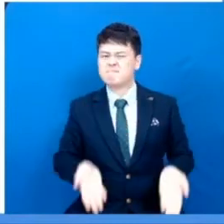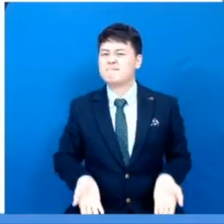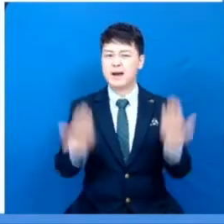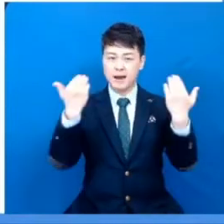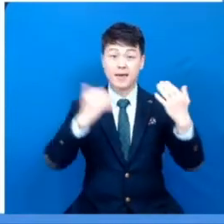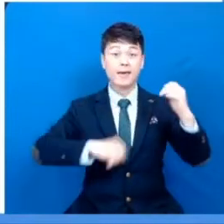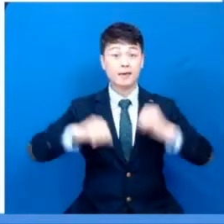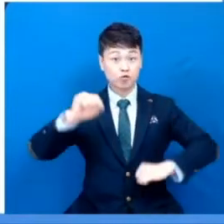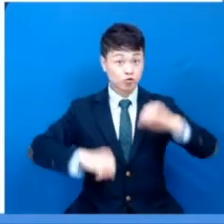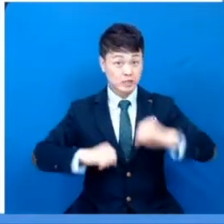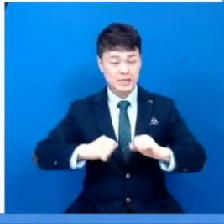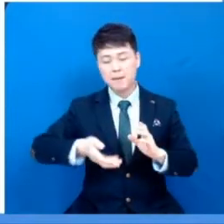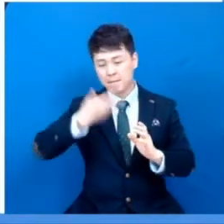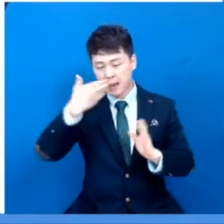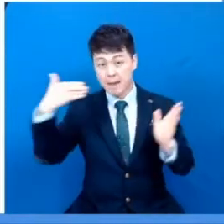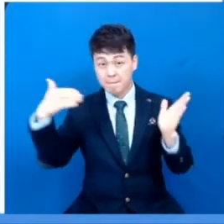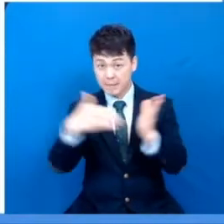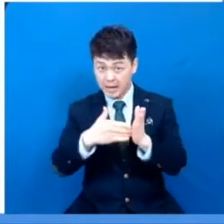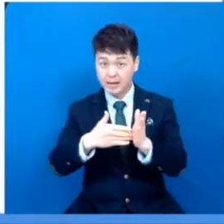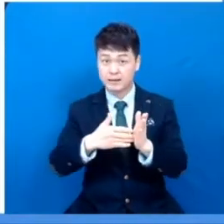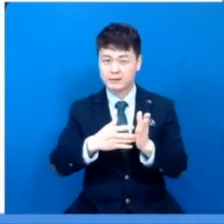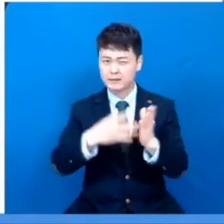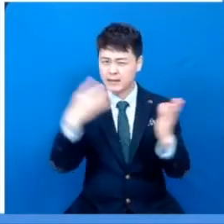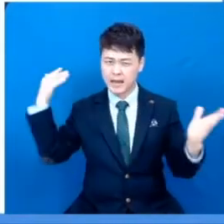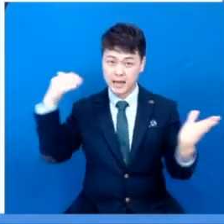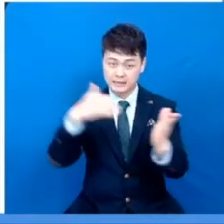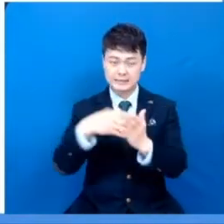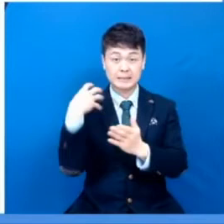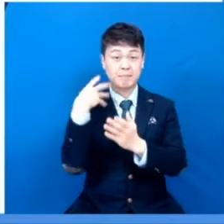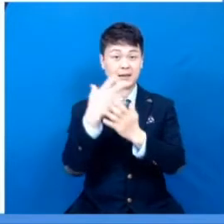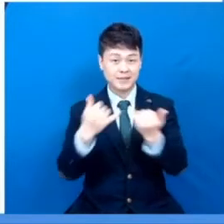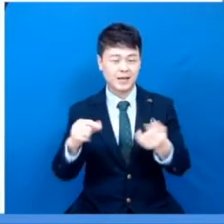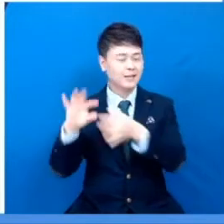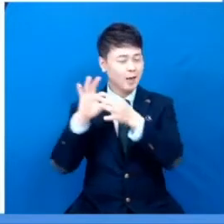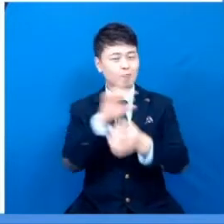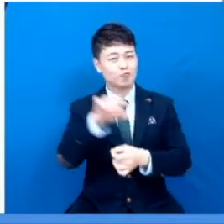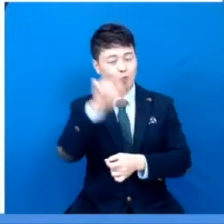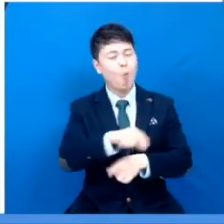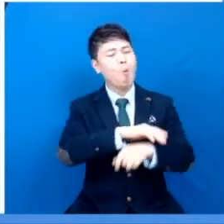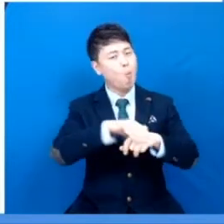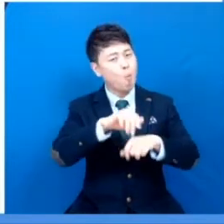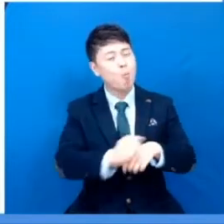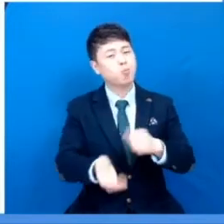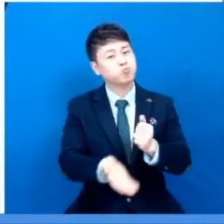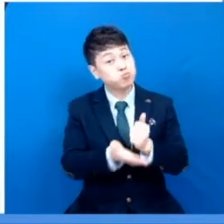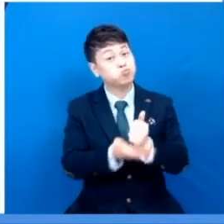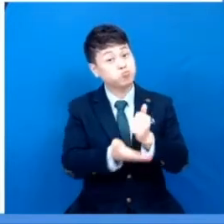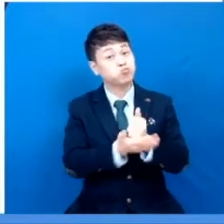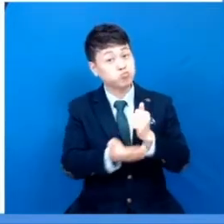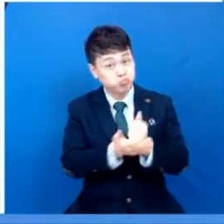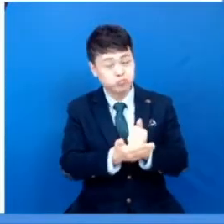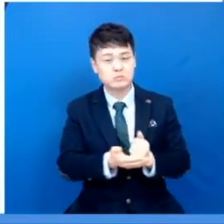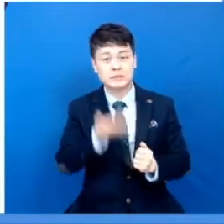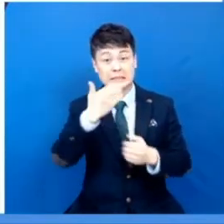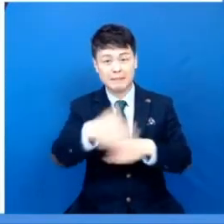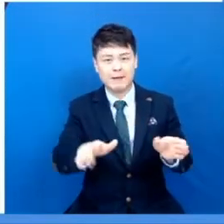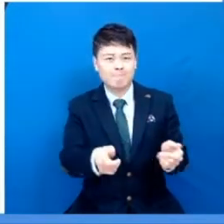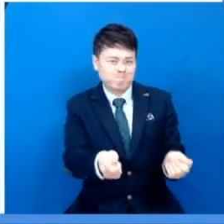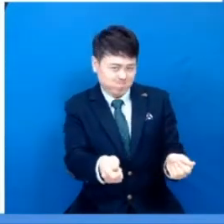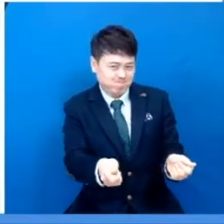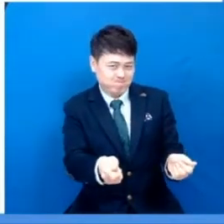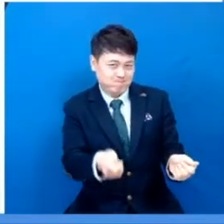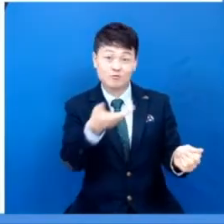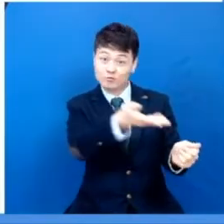행동은 식사가 마칠 때까지 담당자가 긍정적으로 피드백을 지속하며 식판을 잡아주었습니다